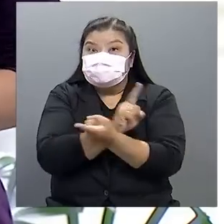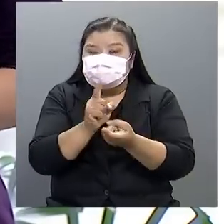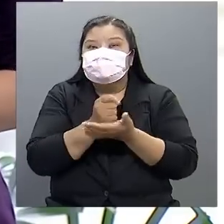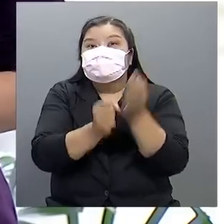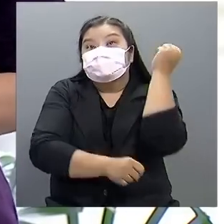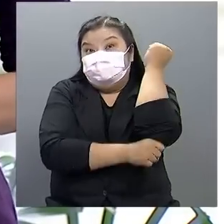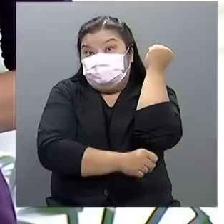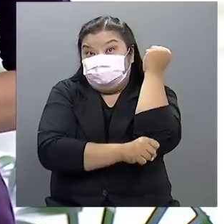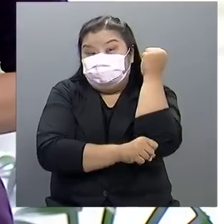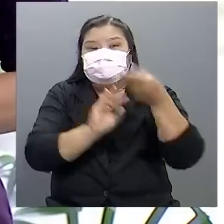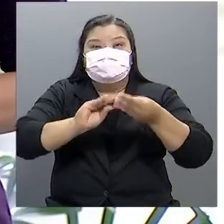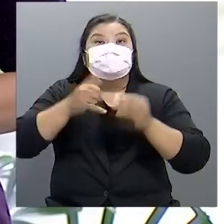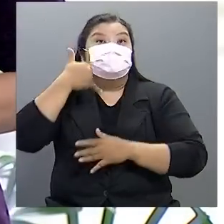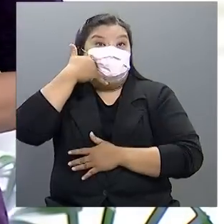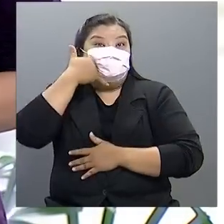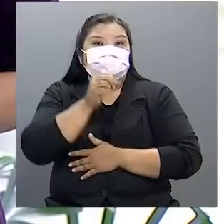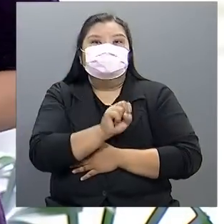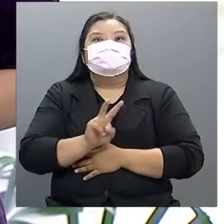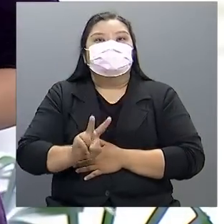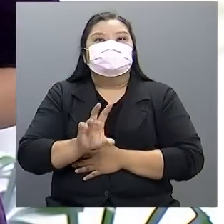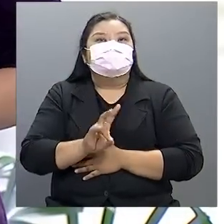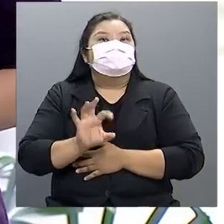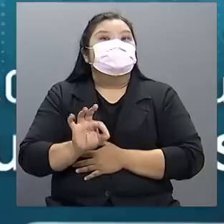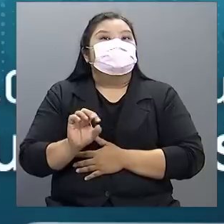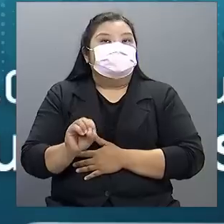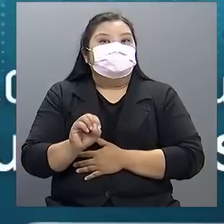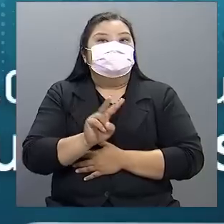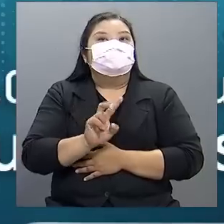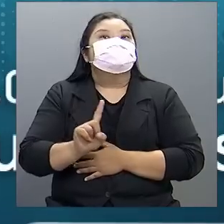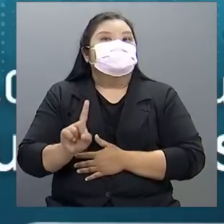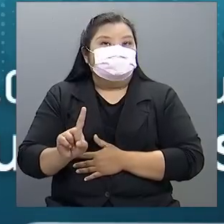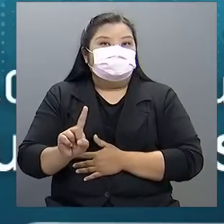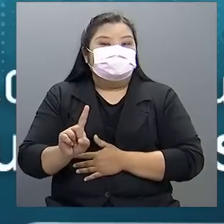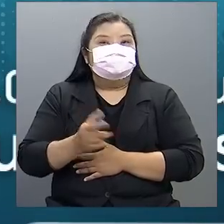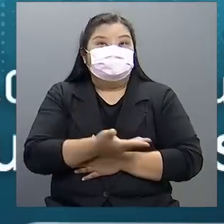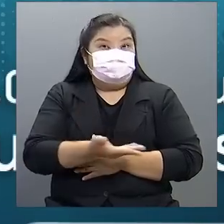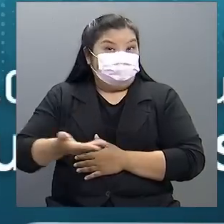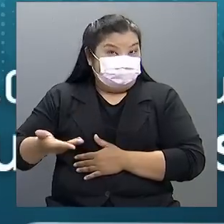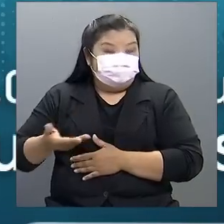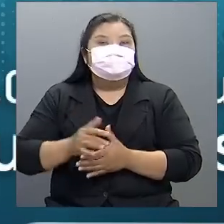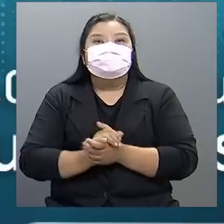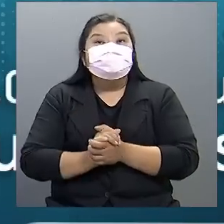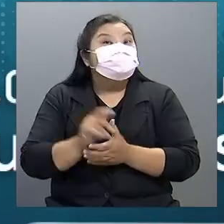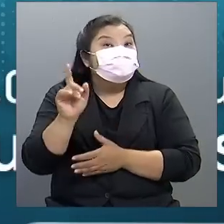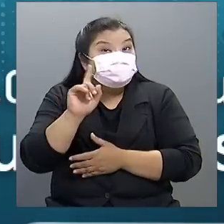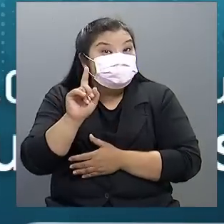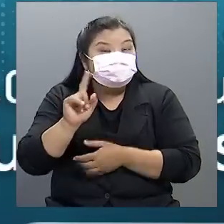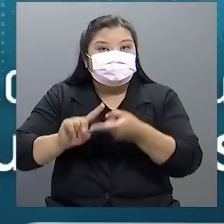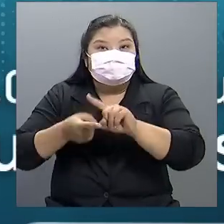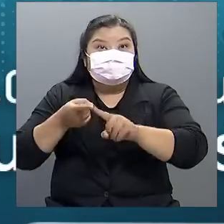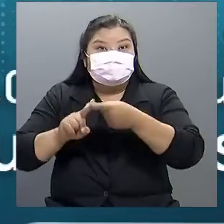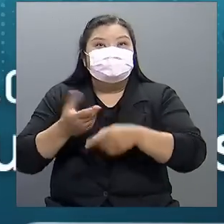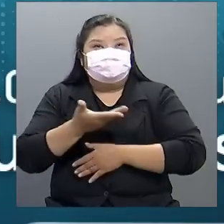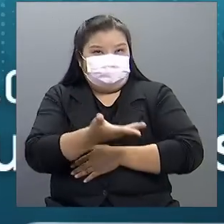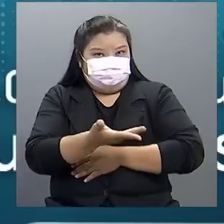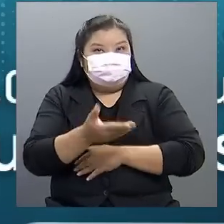ัของเราค่ะ 027902111รวมถึคุณสามารสแกนที่วัษณ์หน้าจอเอไ้ได้เลยค่